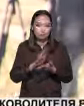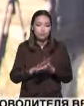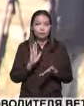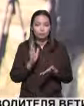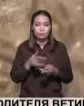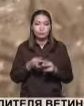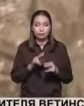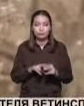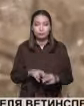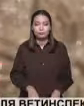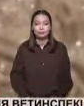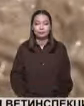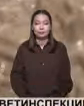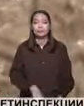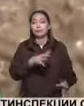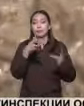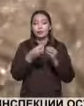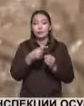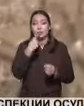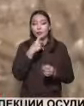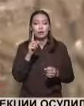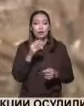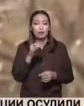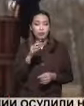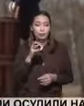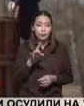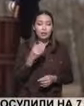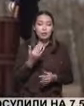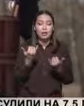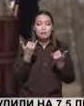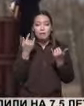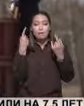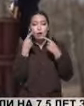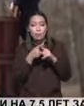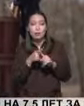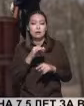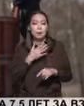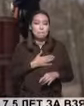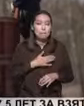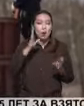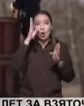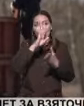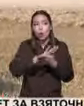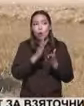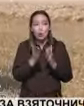весь хлеб с полей. В целом же, как говорят фермеры, благодаря современному оборудованию, благоприятным погодным условиям и помощи государства,